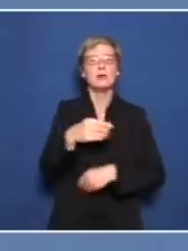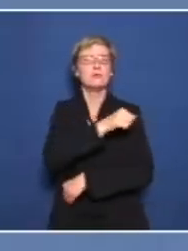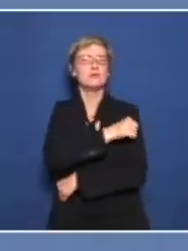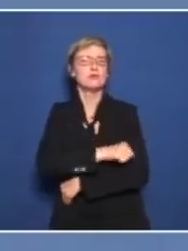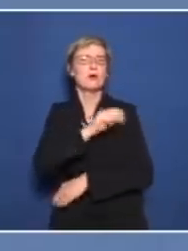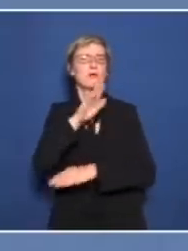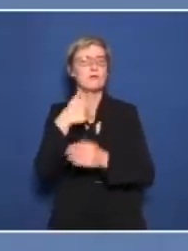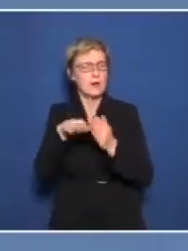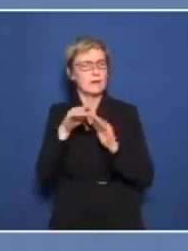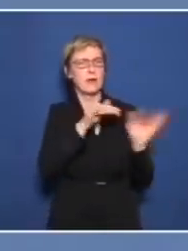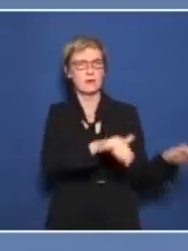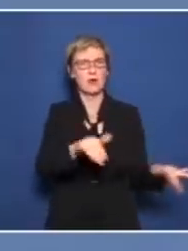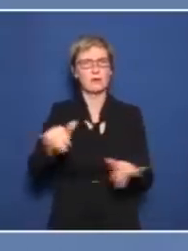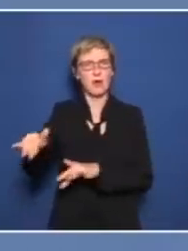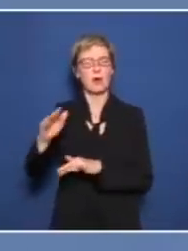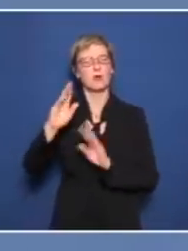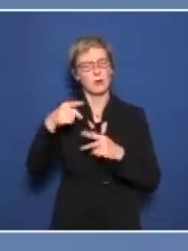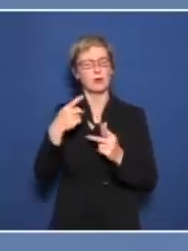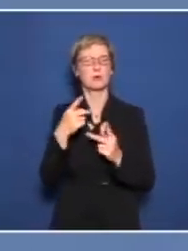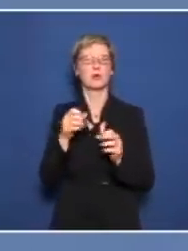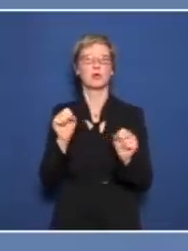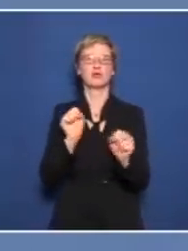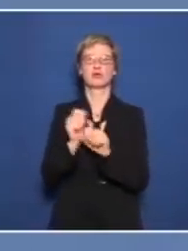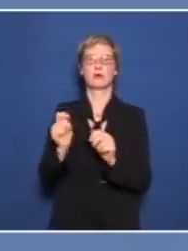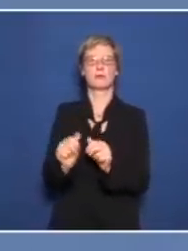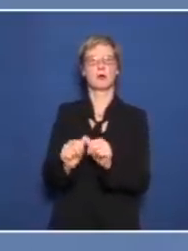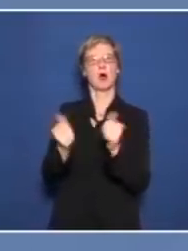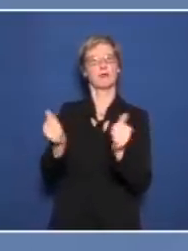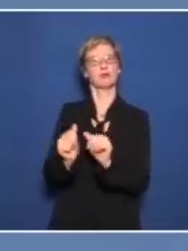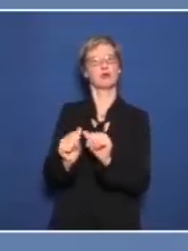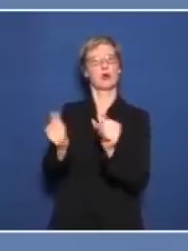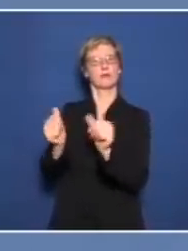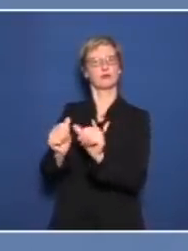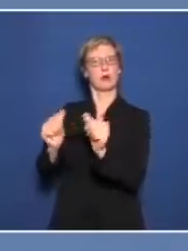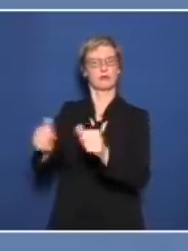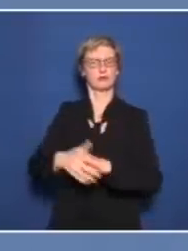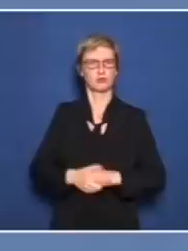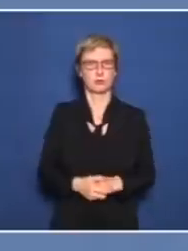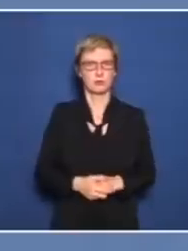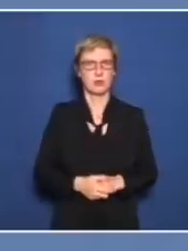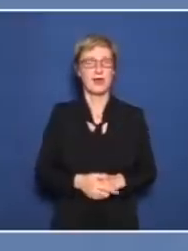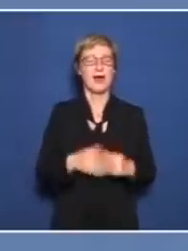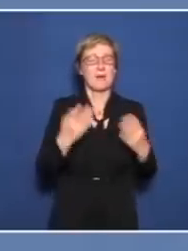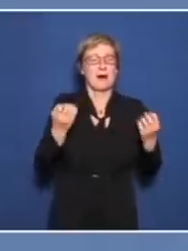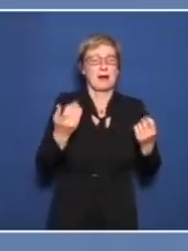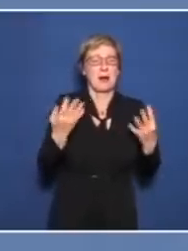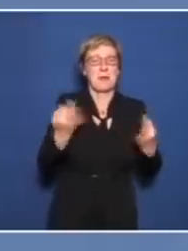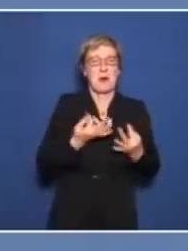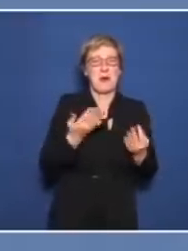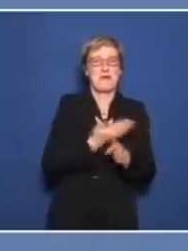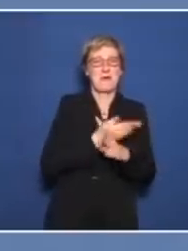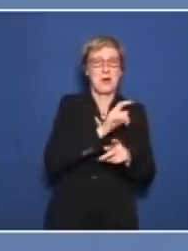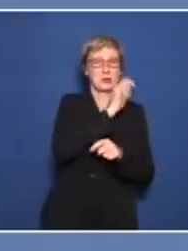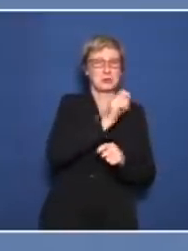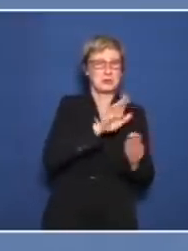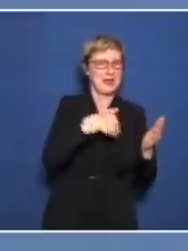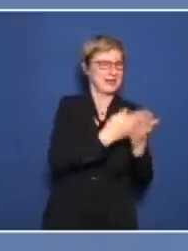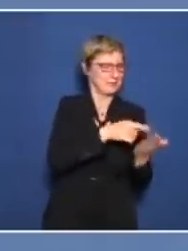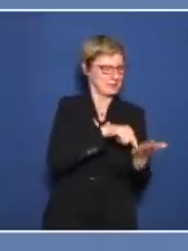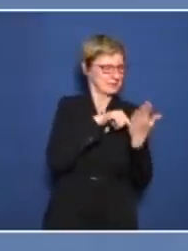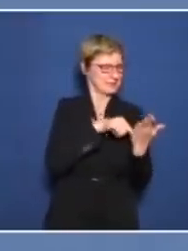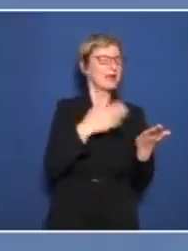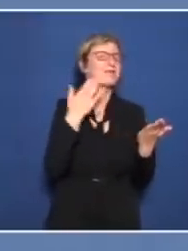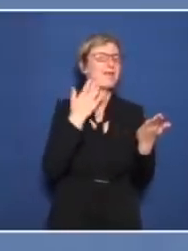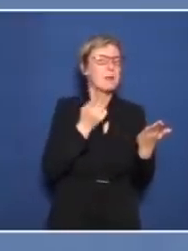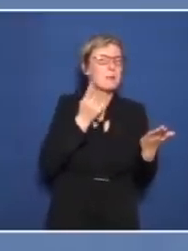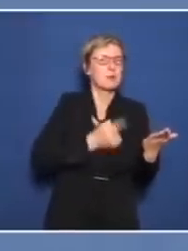und dann werden die Menschen geimpft. Das Impfangebot wird ihnen wieder gemacht, wenn wir von der Studienlage her wissen, wann das notwendig ist. Und das werden